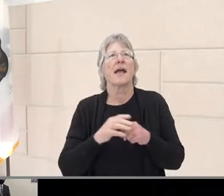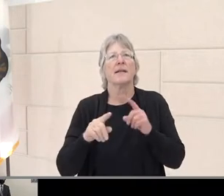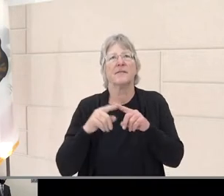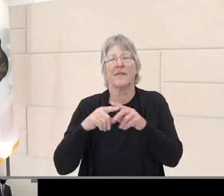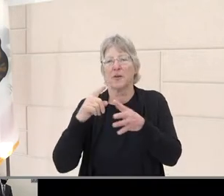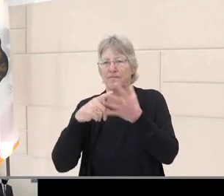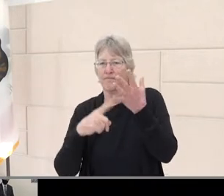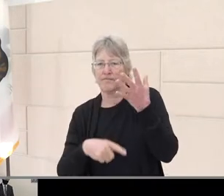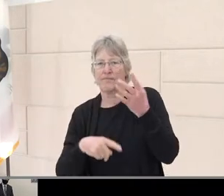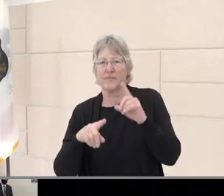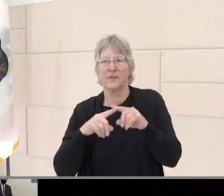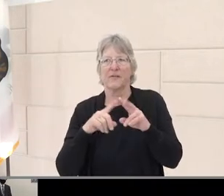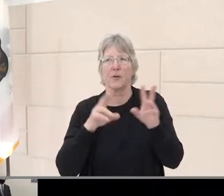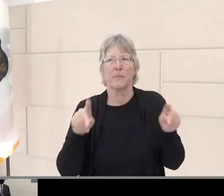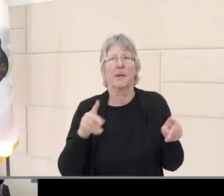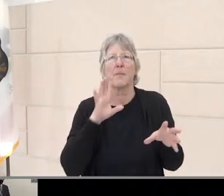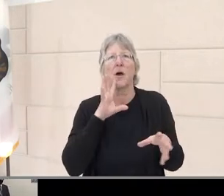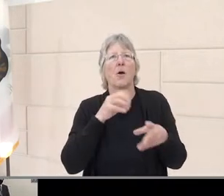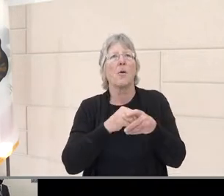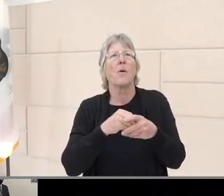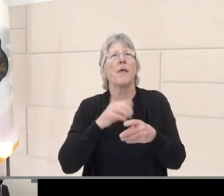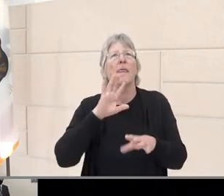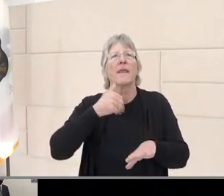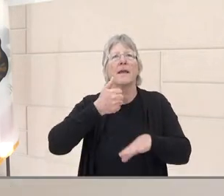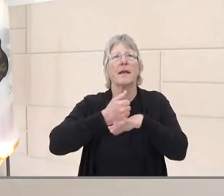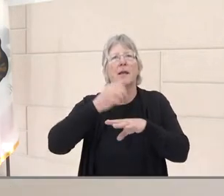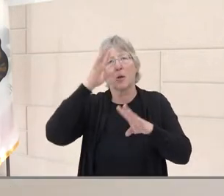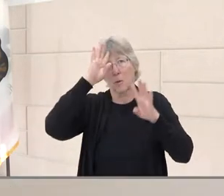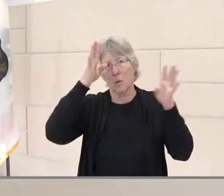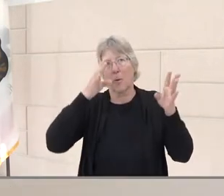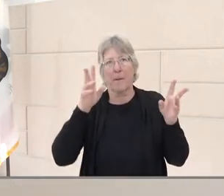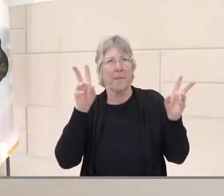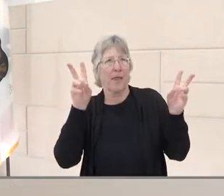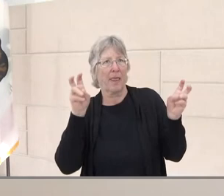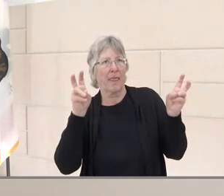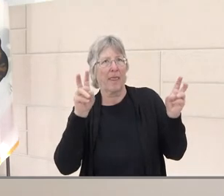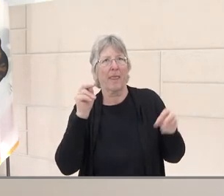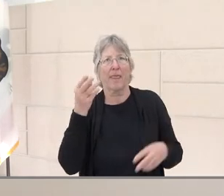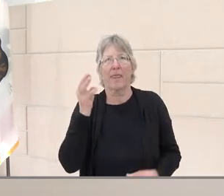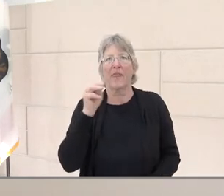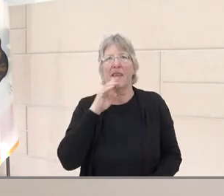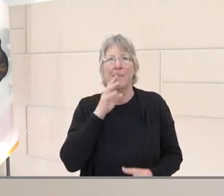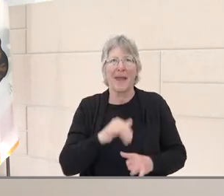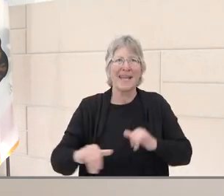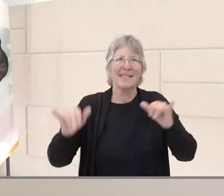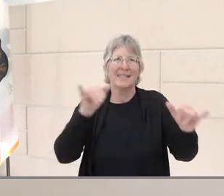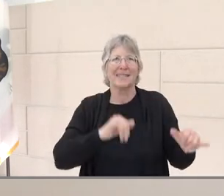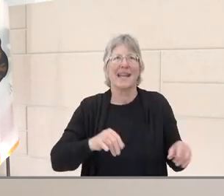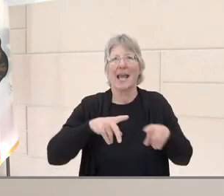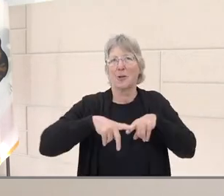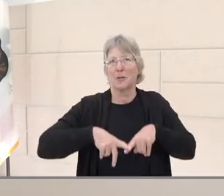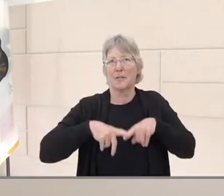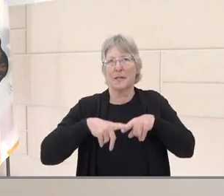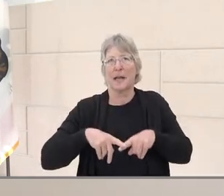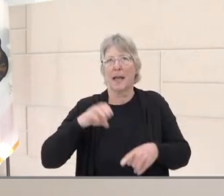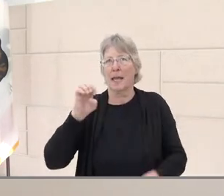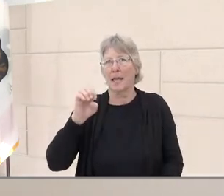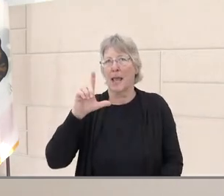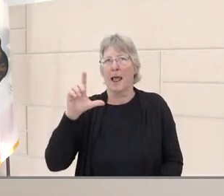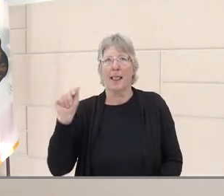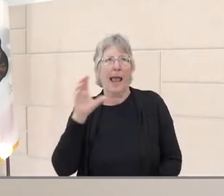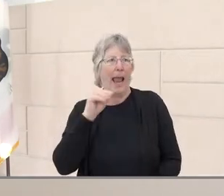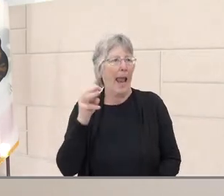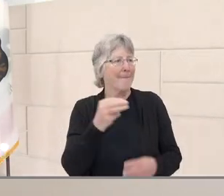សាមានលោកអលីសាដូកិនបានបង្កើតជាកម្មវិធីមួយដើម្បីប